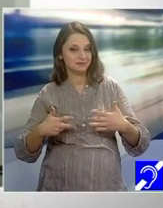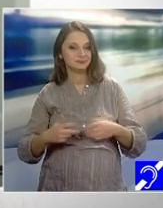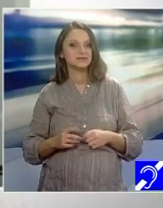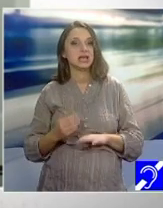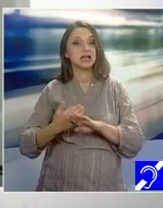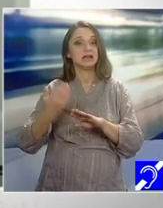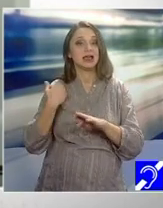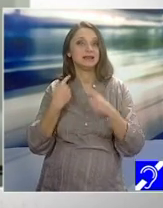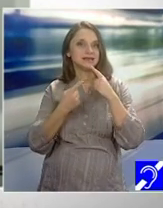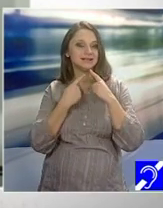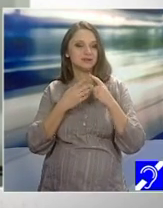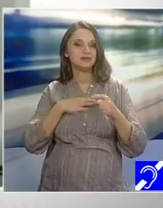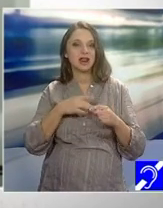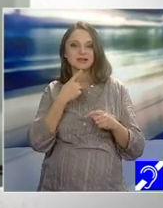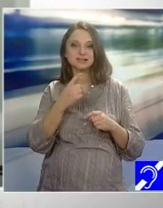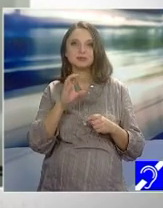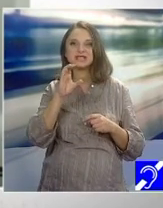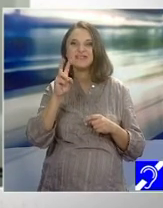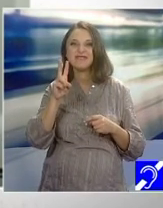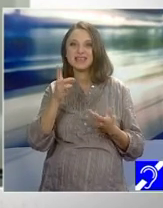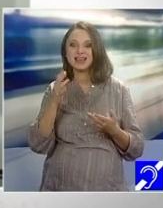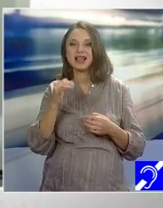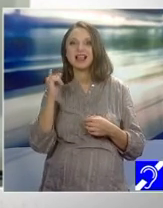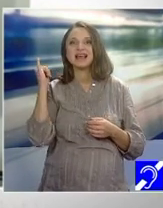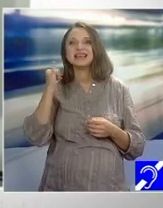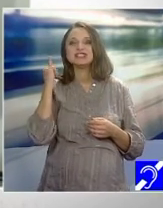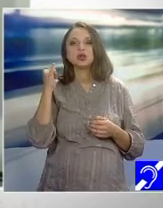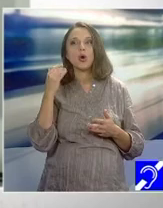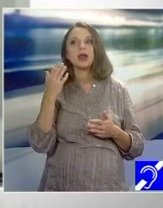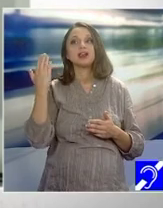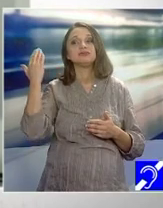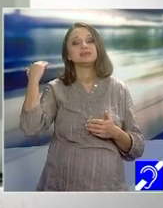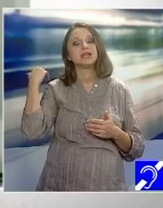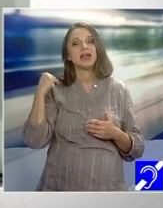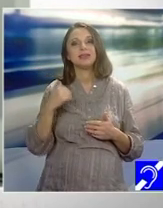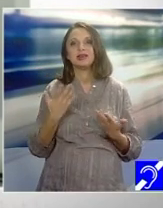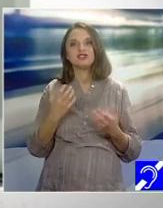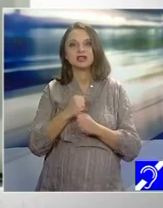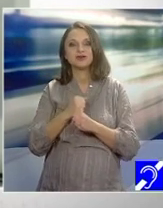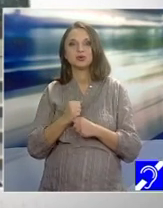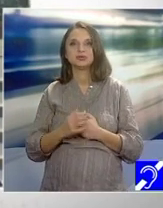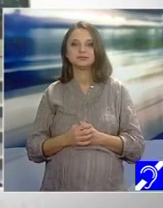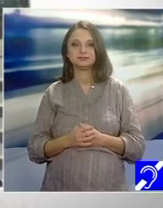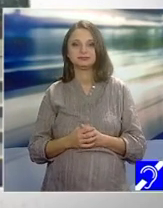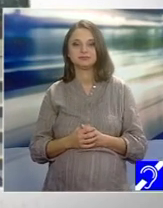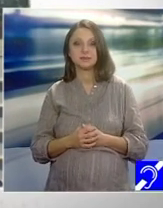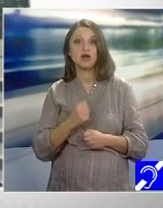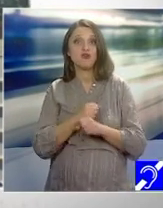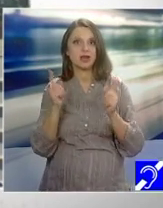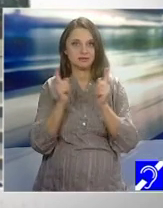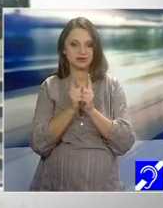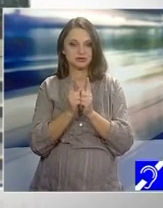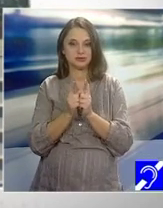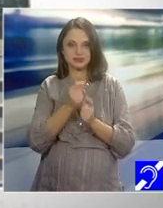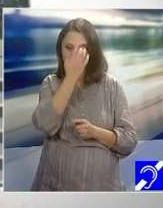să-mi dai așa un fel de CV, un istoric al celorlalte campanii în care v-ați implicat. Ok, să zic foarte pe scurt,